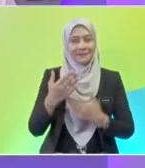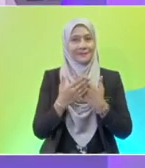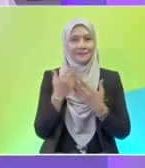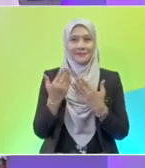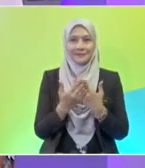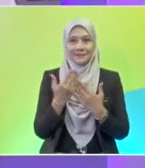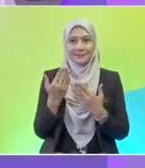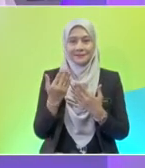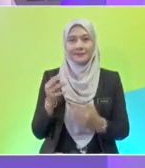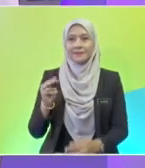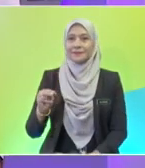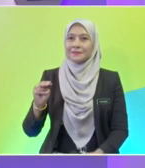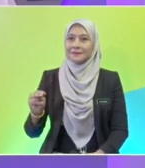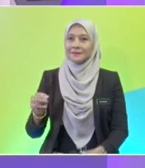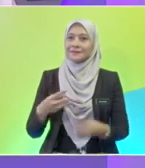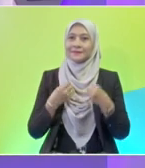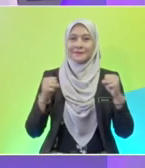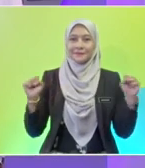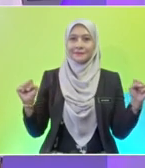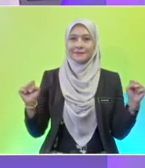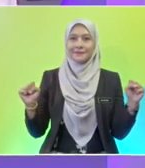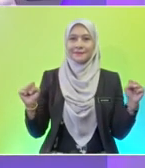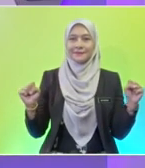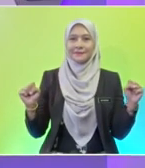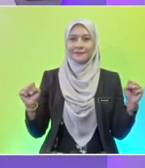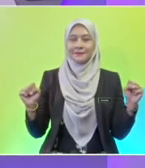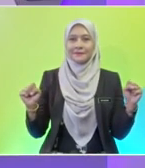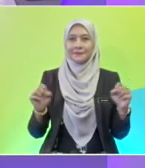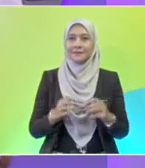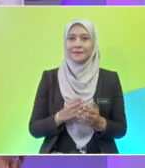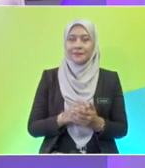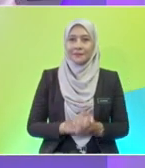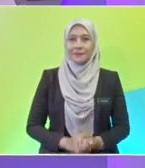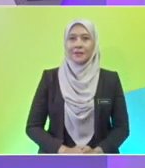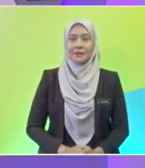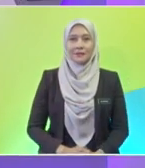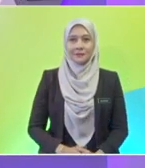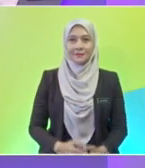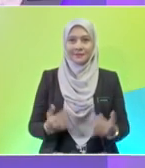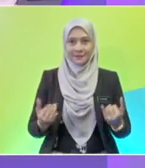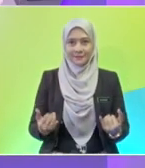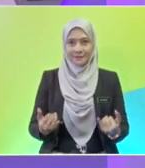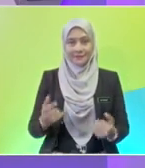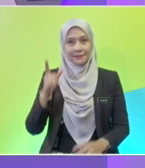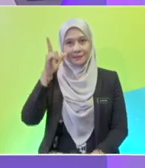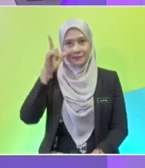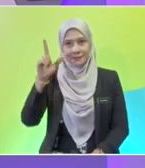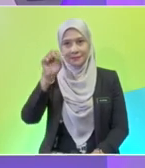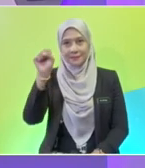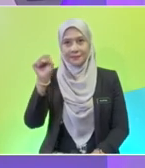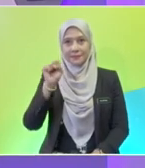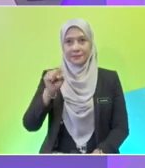semua sudah bersih dia ya Oke jadi Cikgu seterusnya kita akan lihat pula soalan bagi